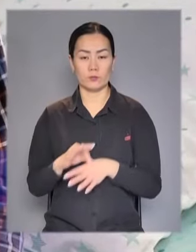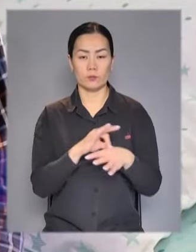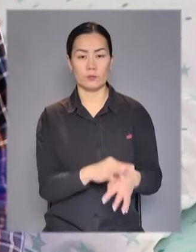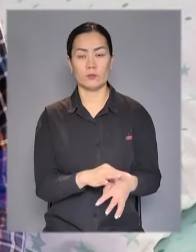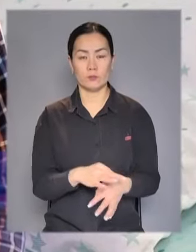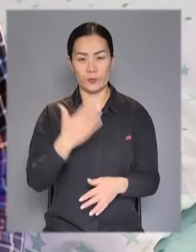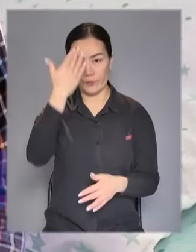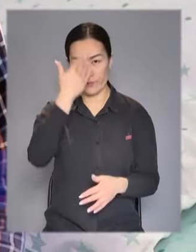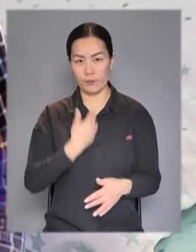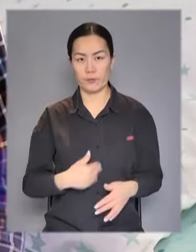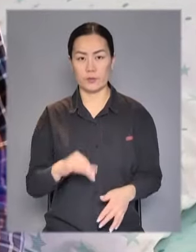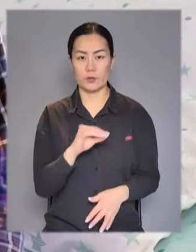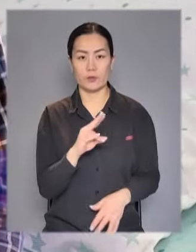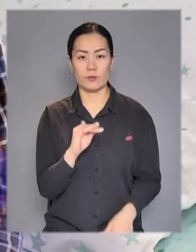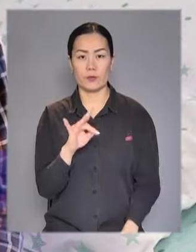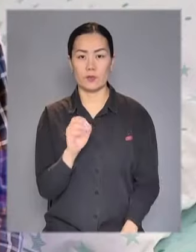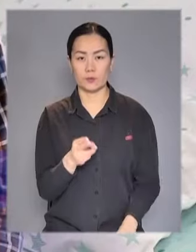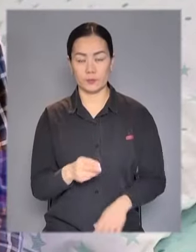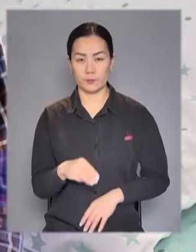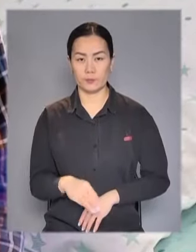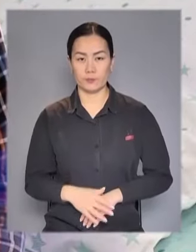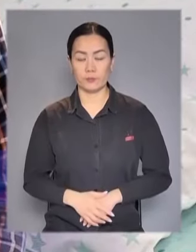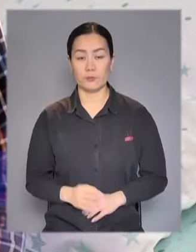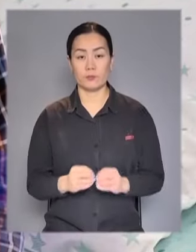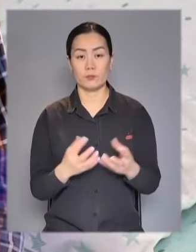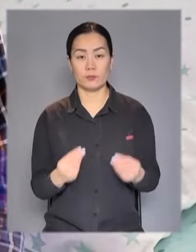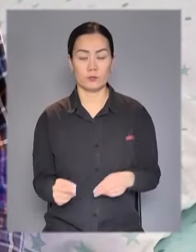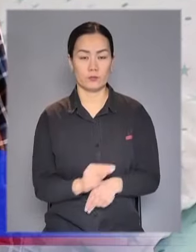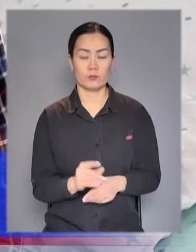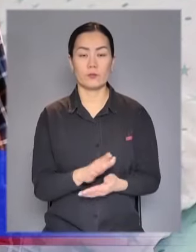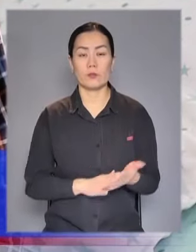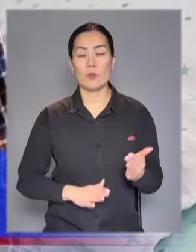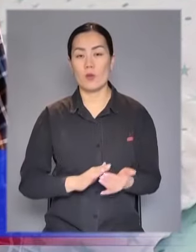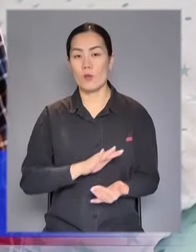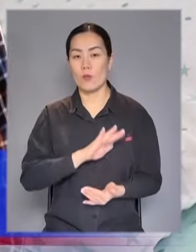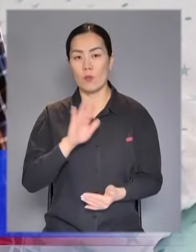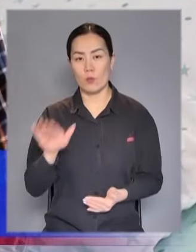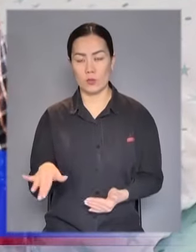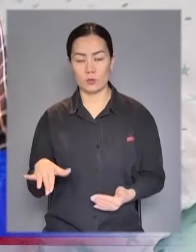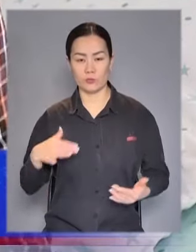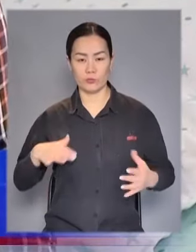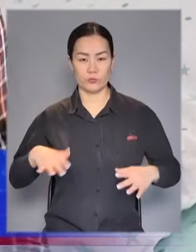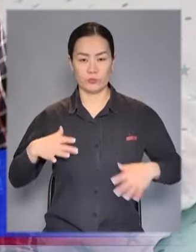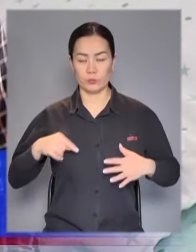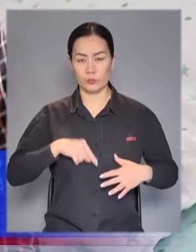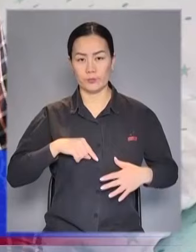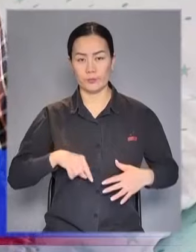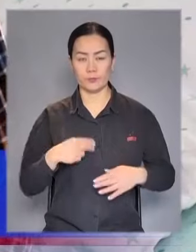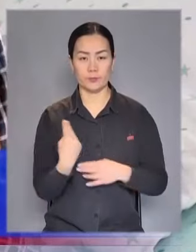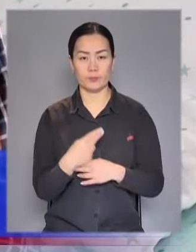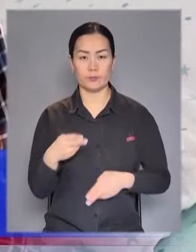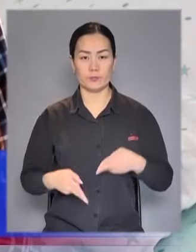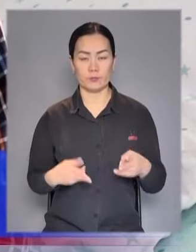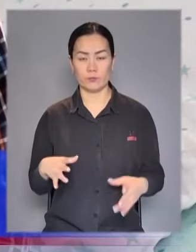инфарктом. Вот. Я был здесь 10 дней. После этого меня отправили опять домой на